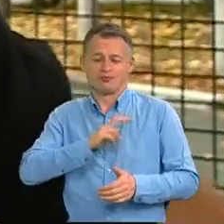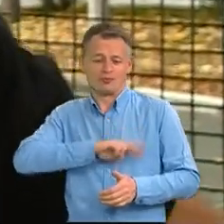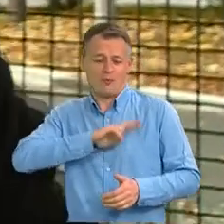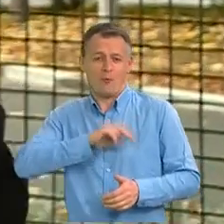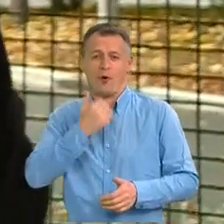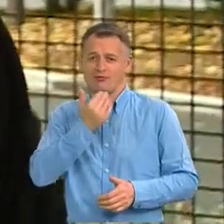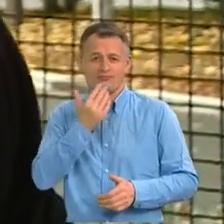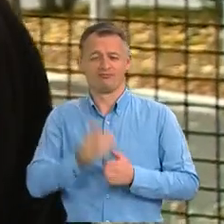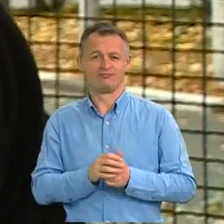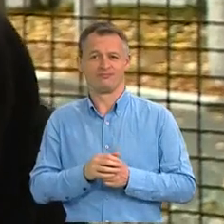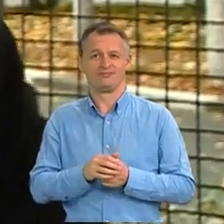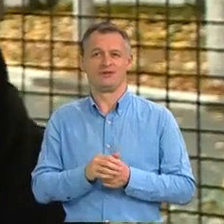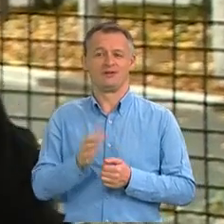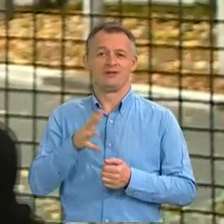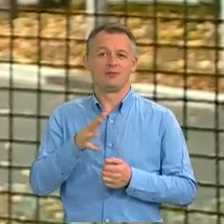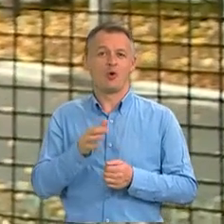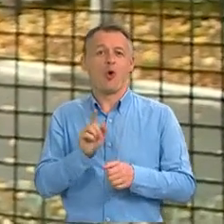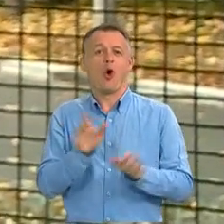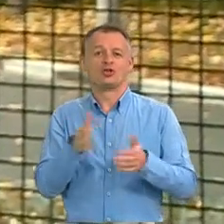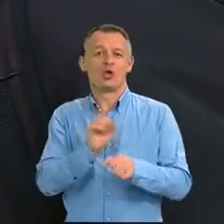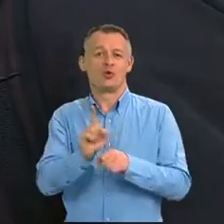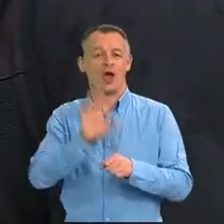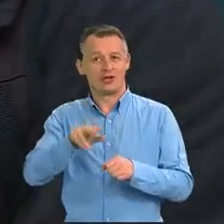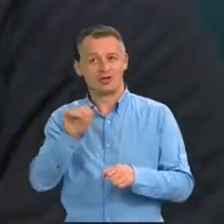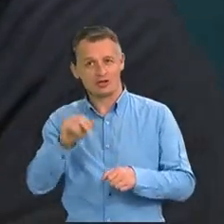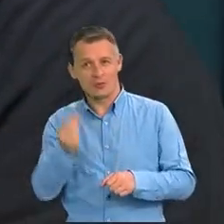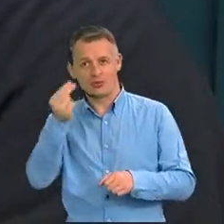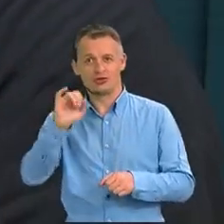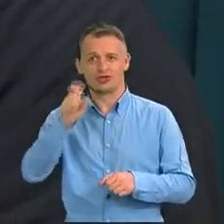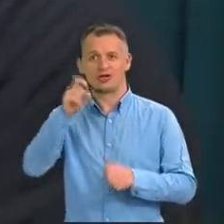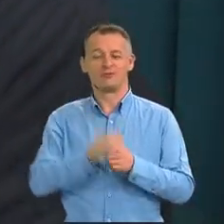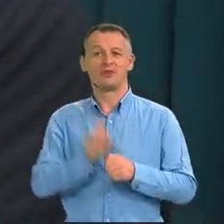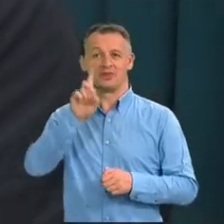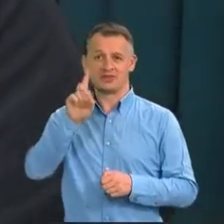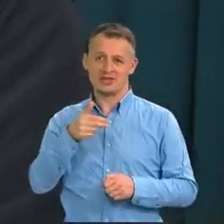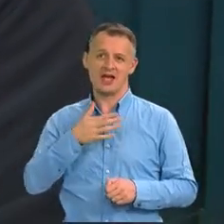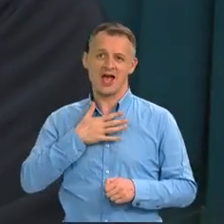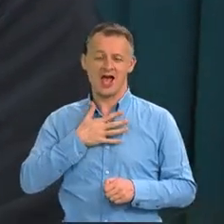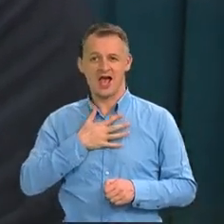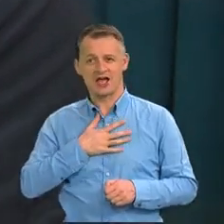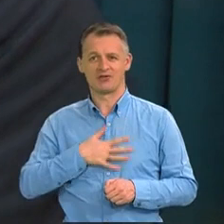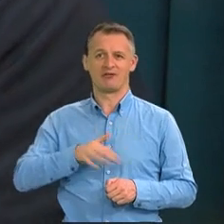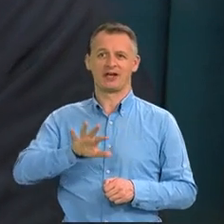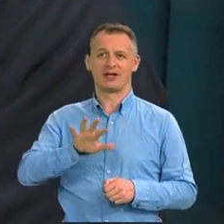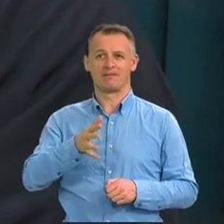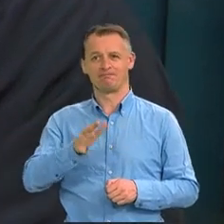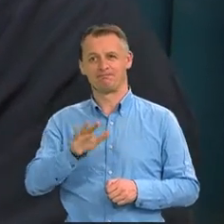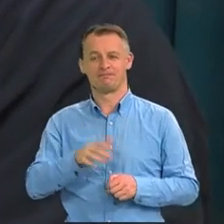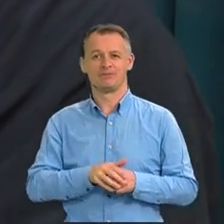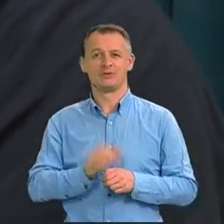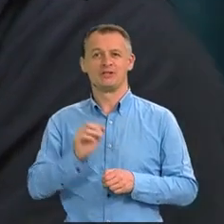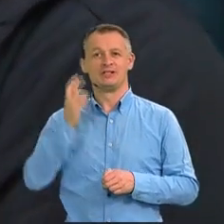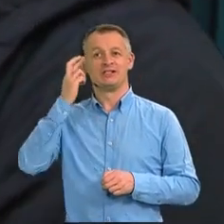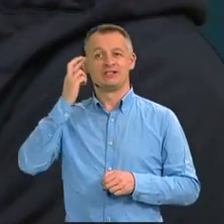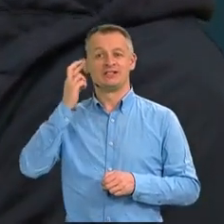nu... Orice lucru are și bun și rău. Da, aș vrea, nu? Sper că la următorul copil să se